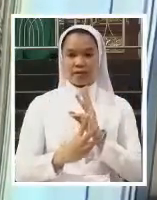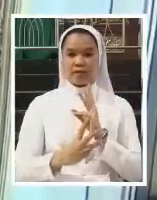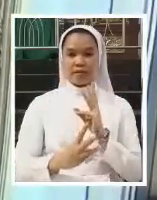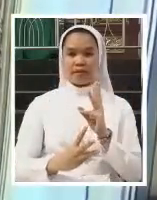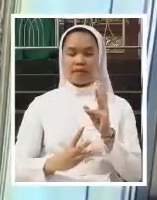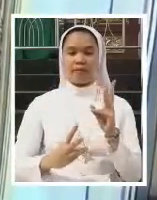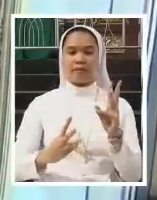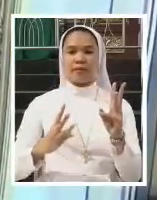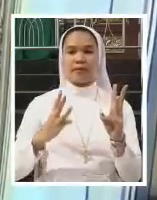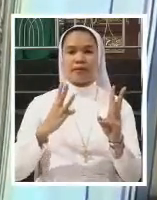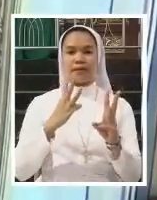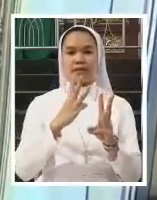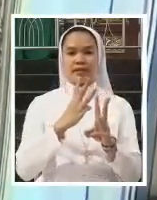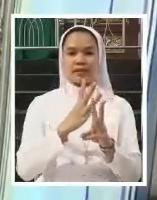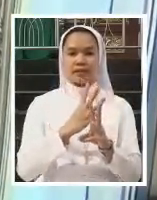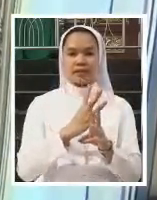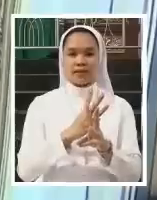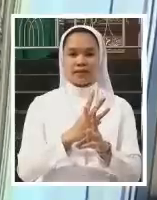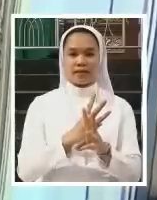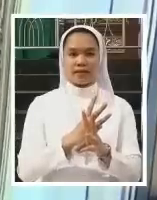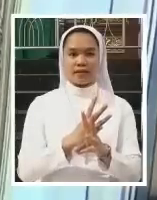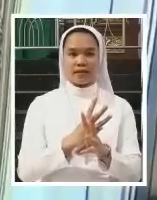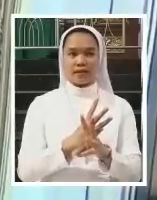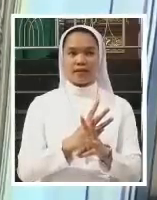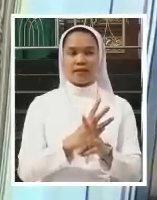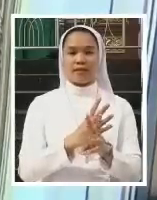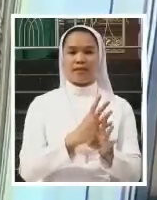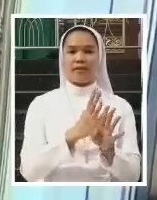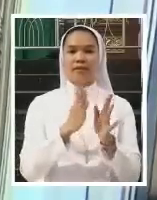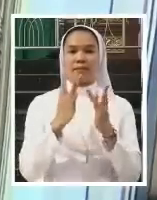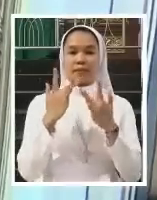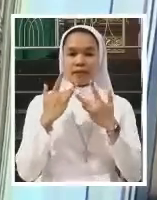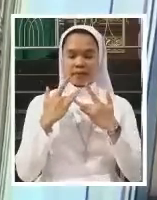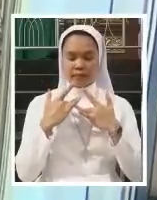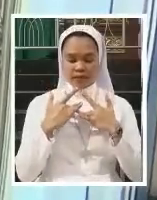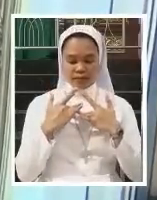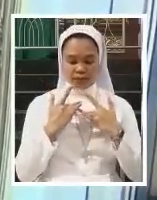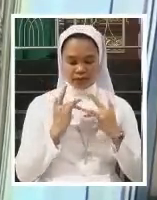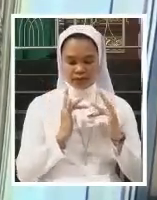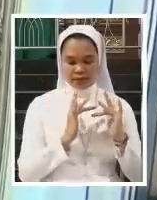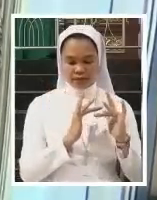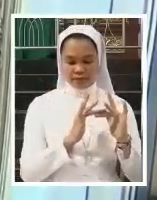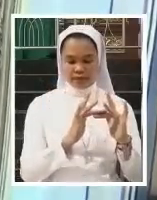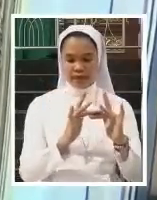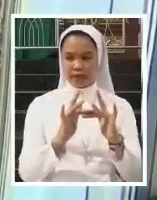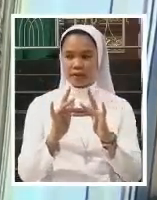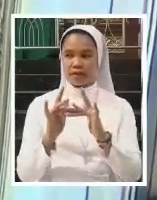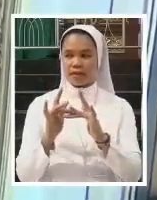Oh,